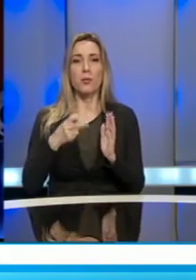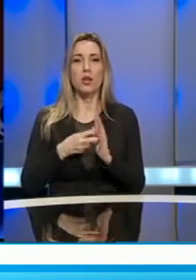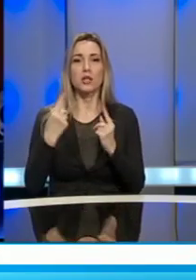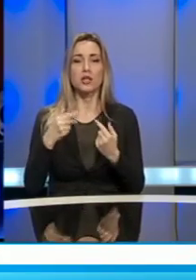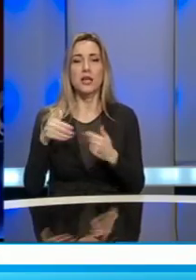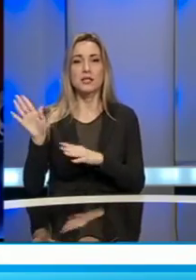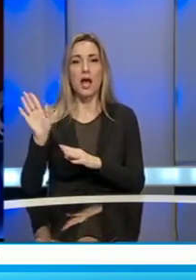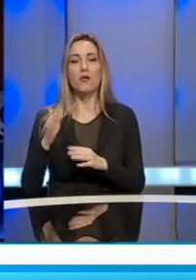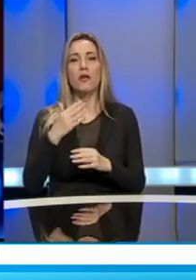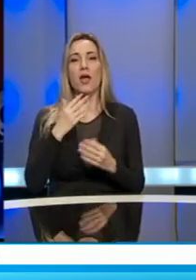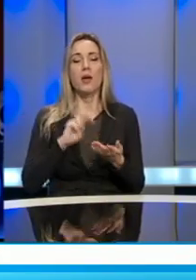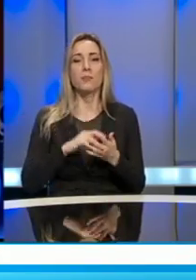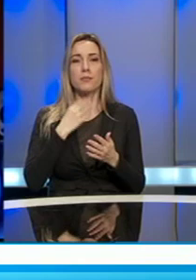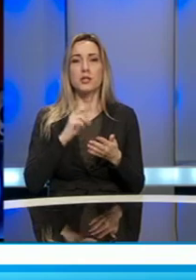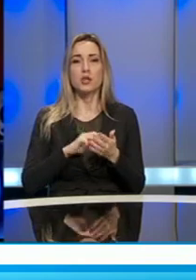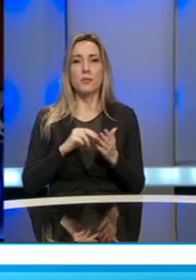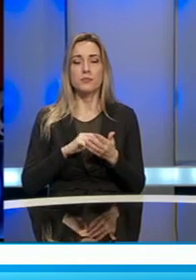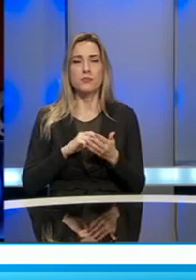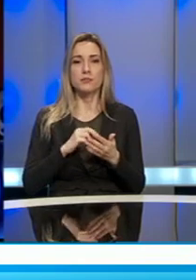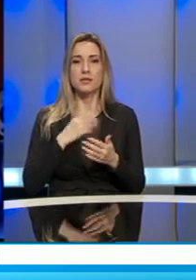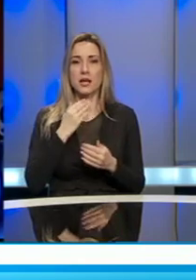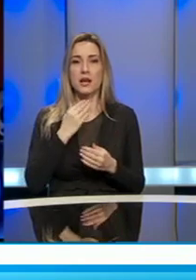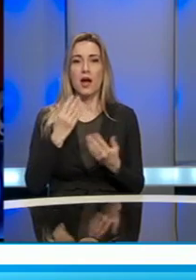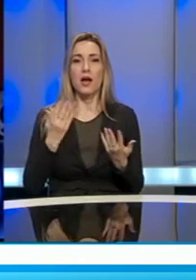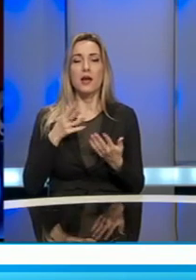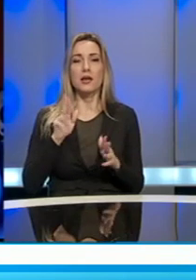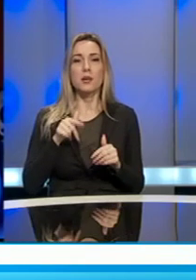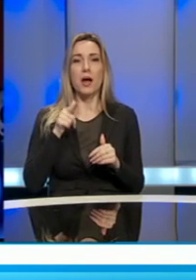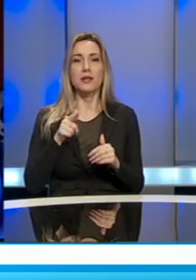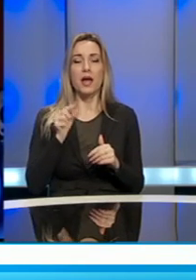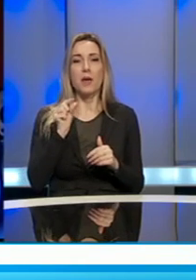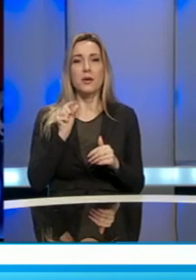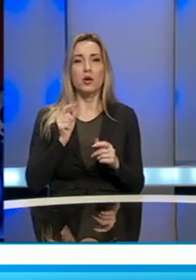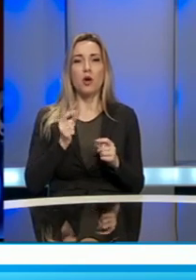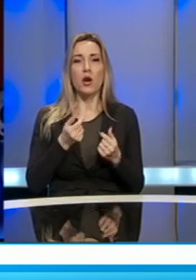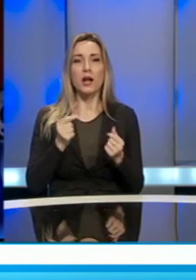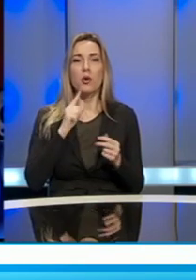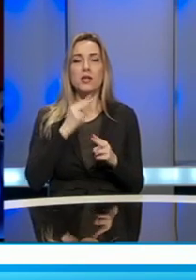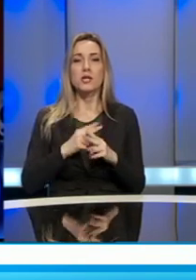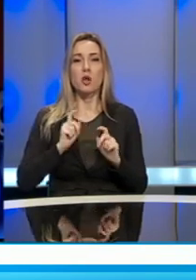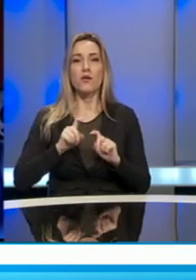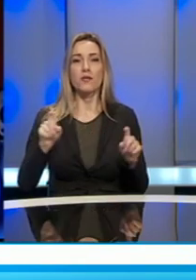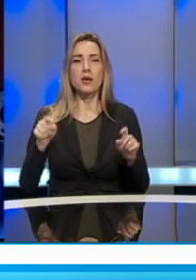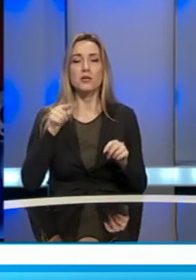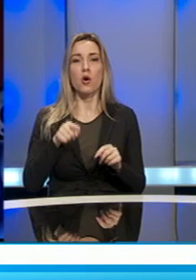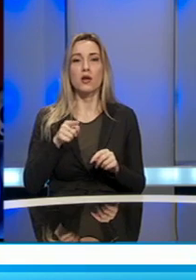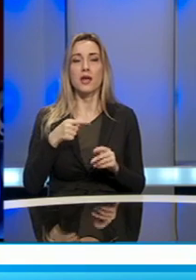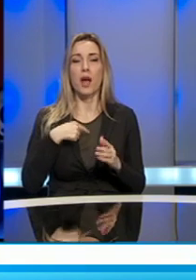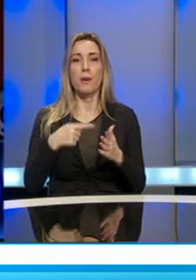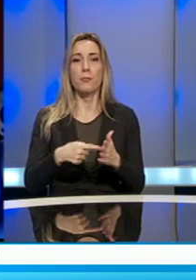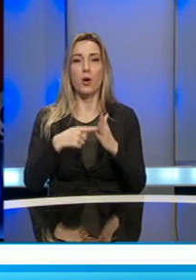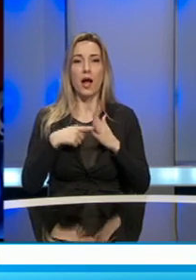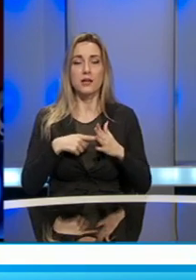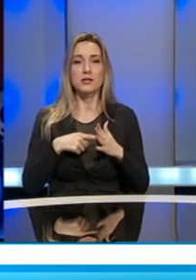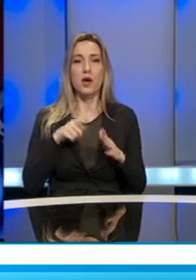bez obzira na šta, ima taj mikroorganizam koji se zove virus i on nam je ovih dana pokazao da